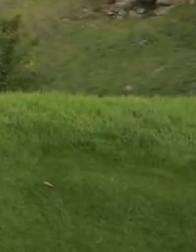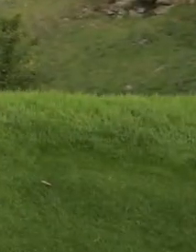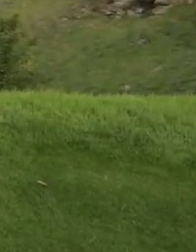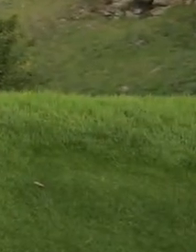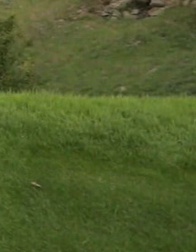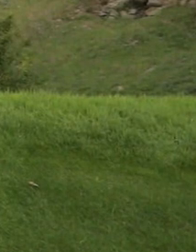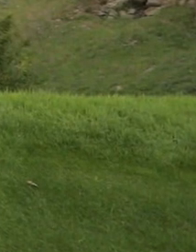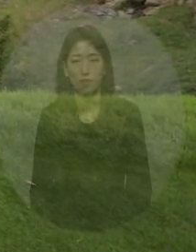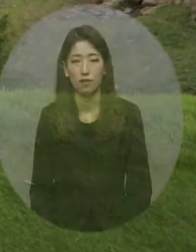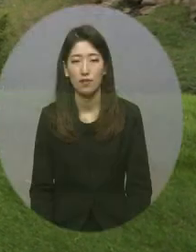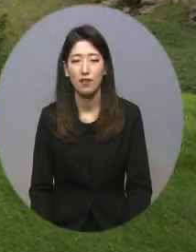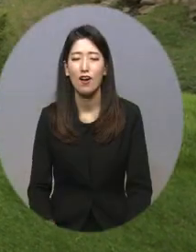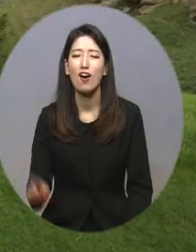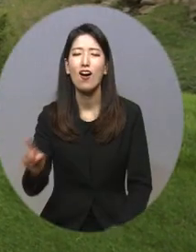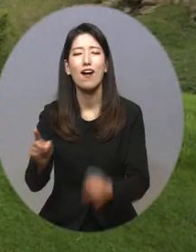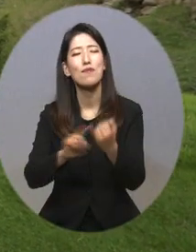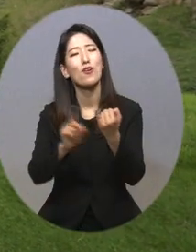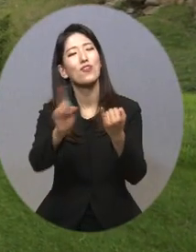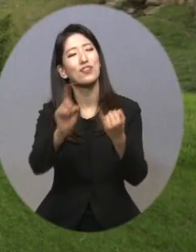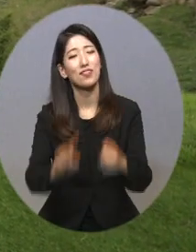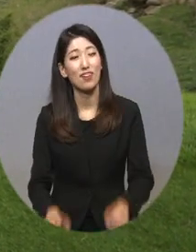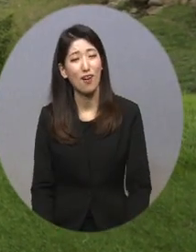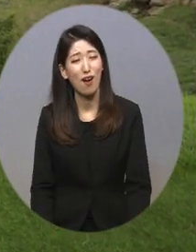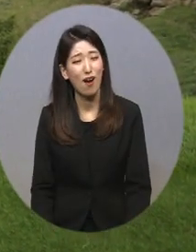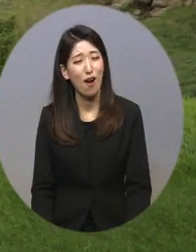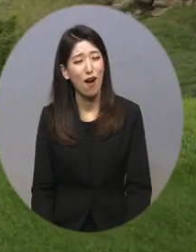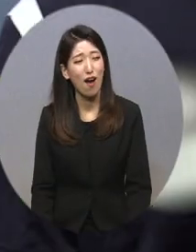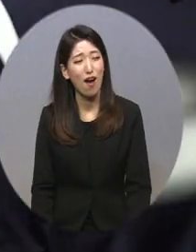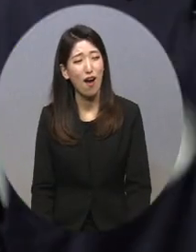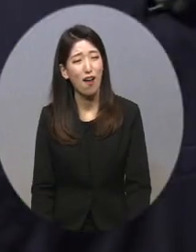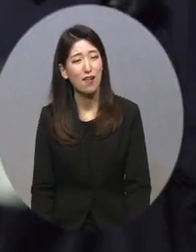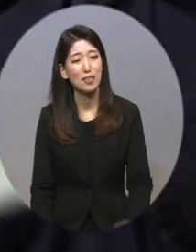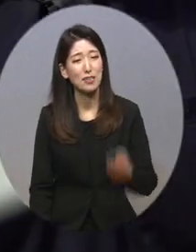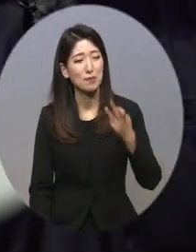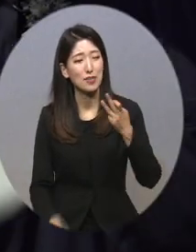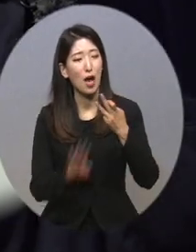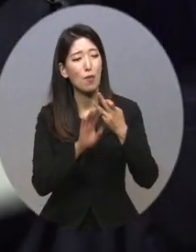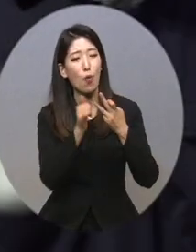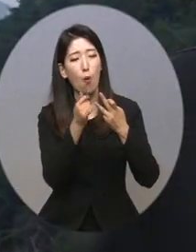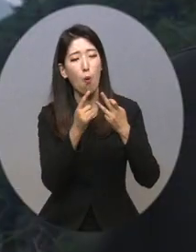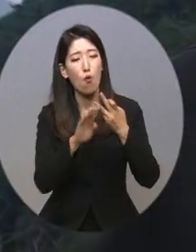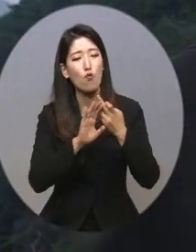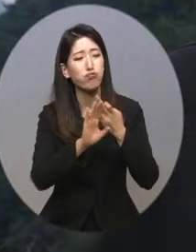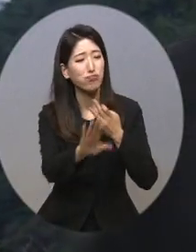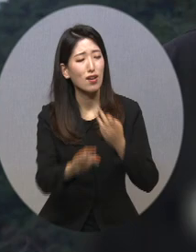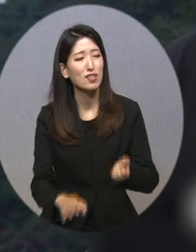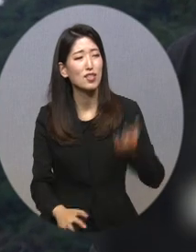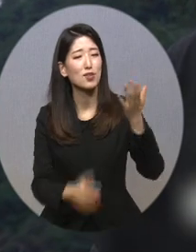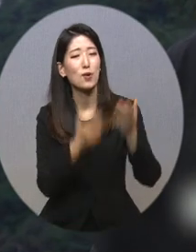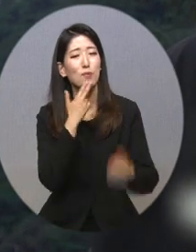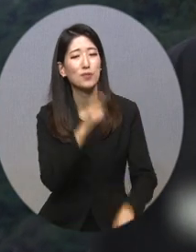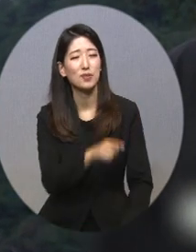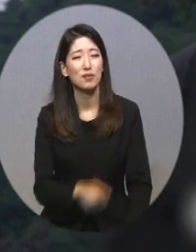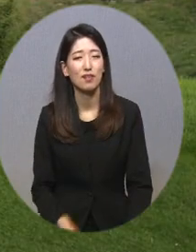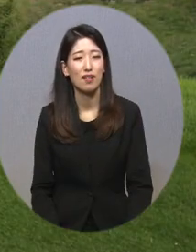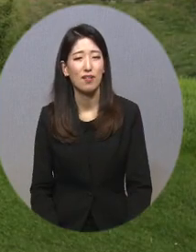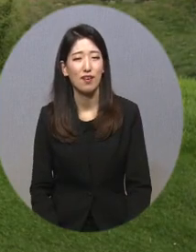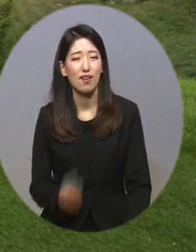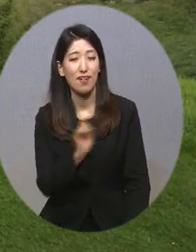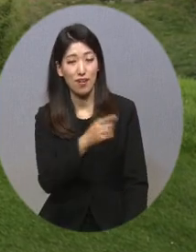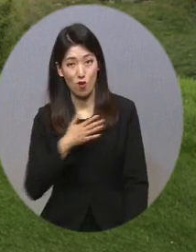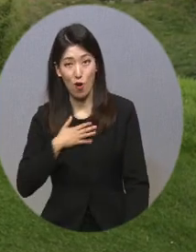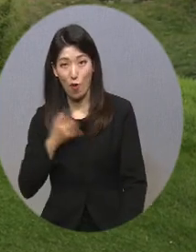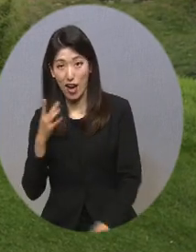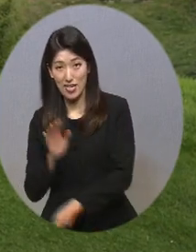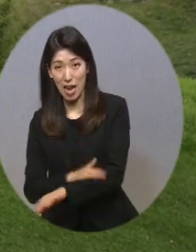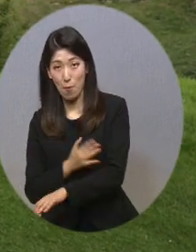아, 나 어떻게 되는 거야, 지금. 후반에 1승이 없어, 1승이. 아, 진짜. 아, 야, 이거 못 치는 사람이 원래 이런 거 제일 후박하는 거